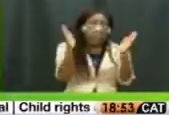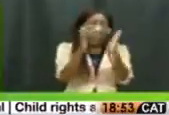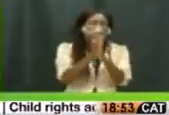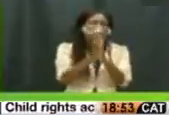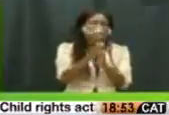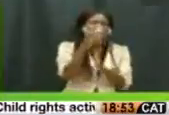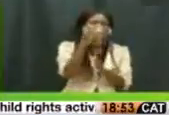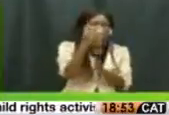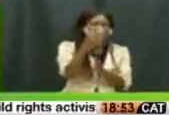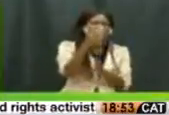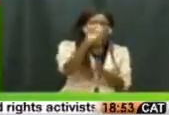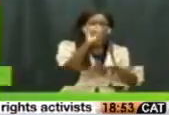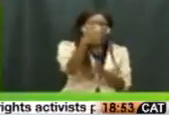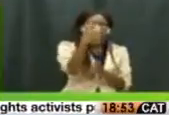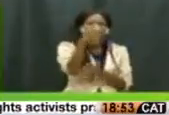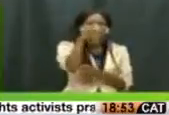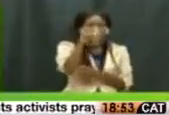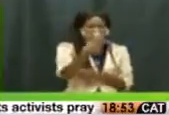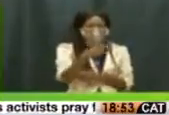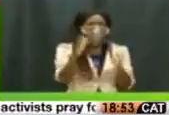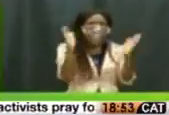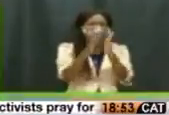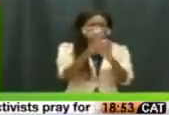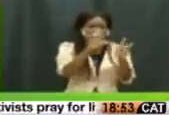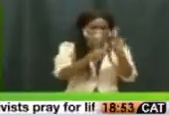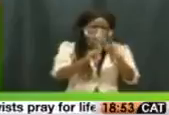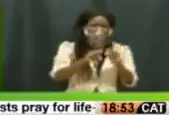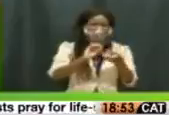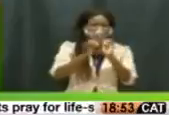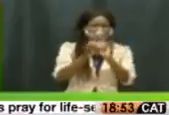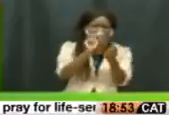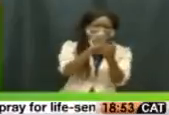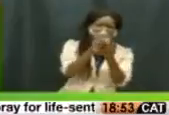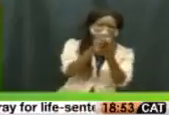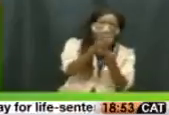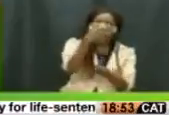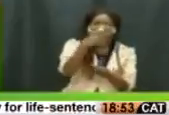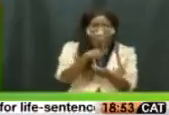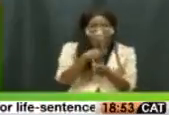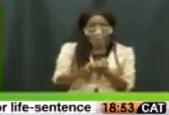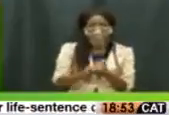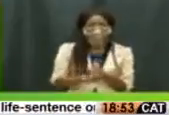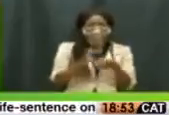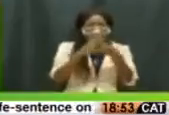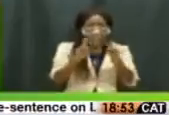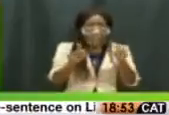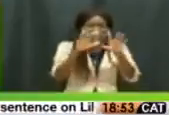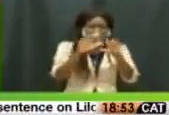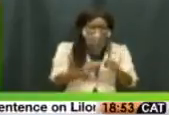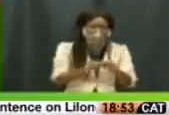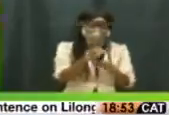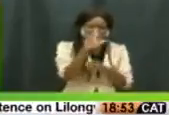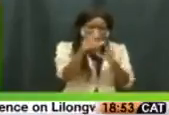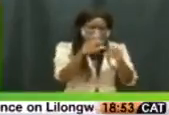anthu amena ayesedwa. Ndipo kwa iwo amena apezeka tikafananitsa ndi amena